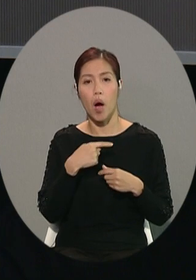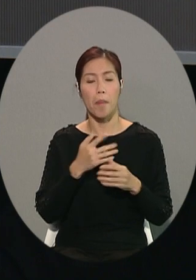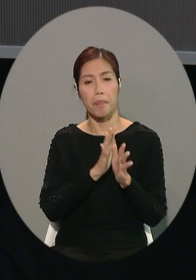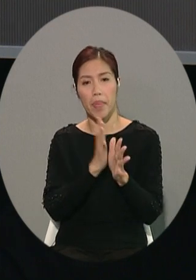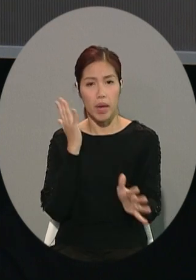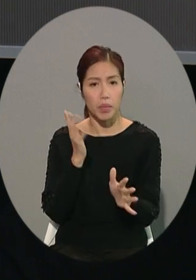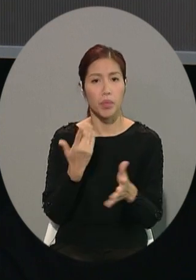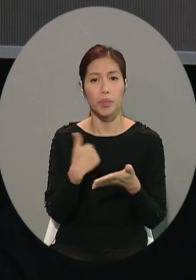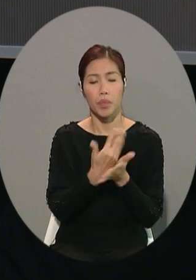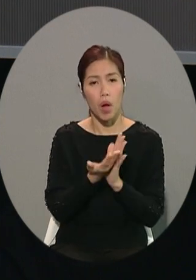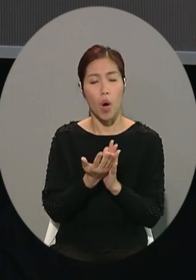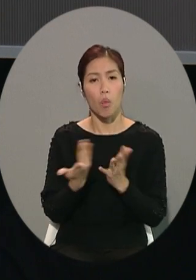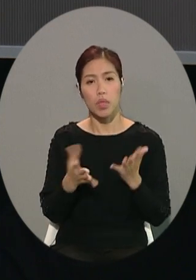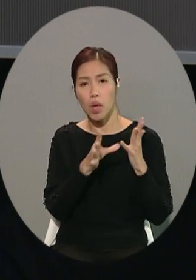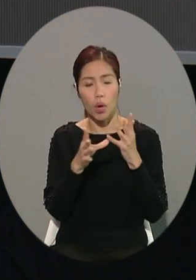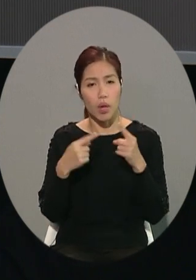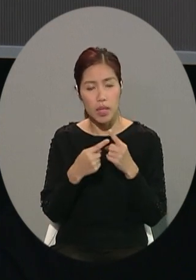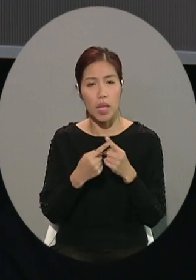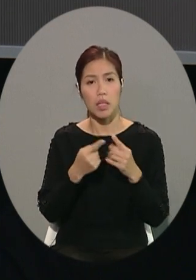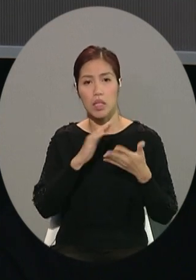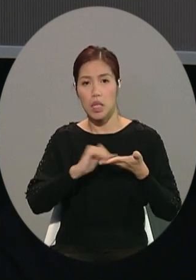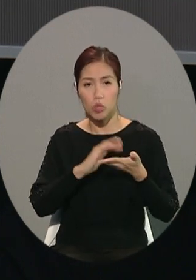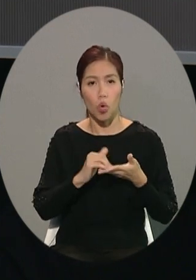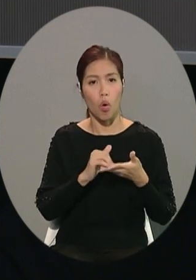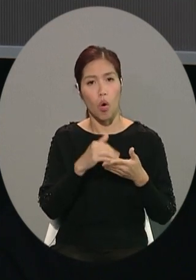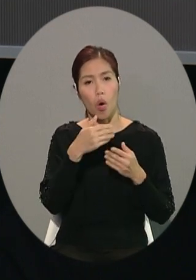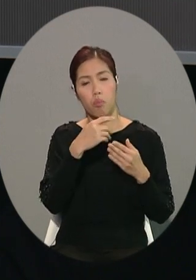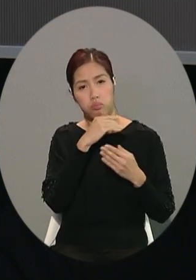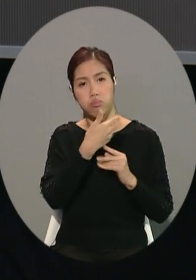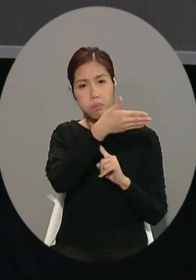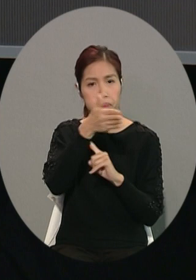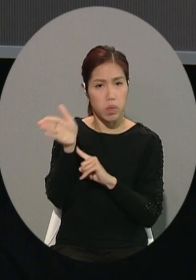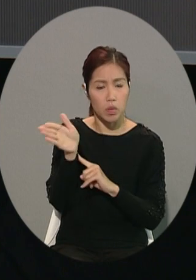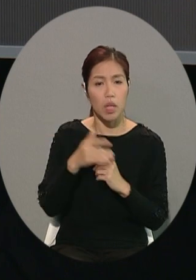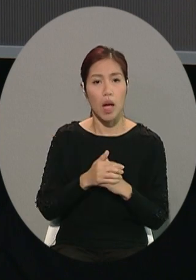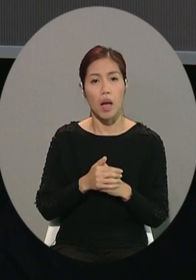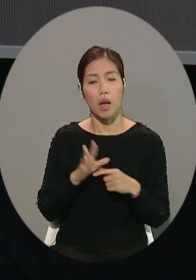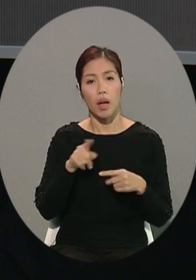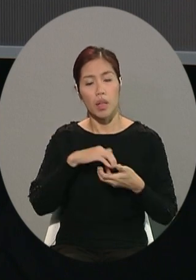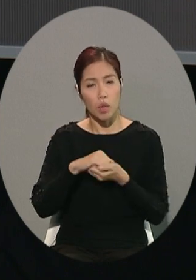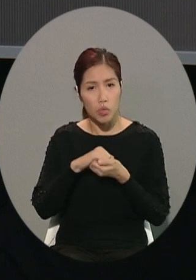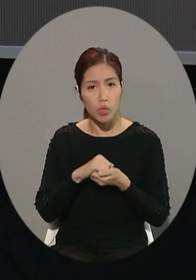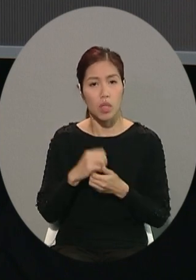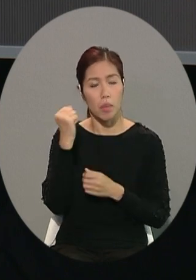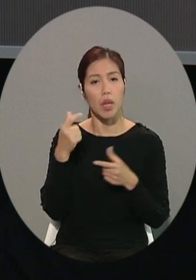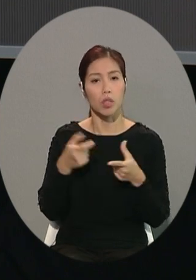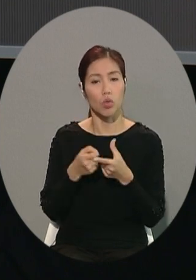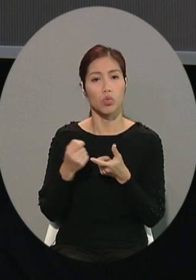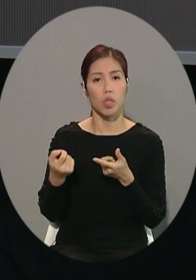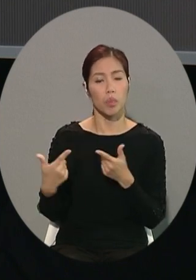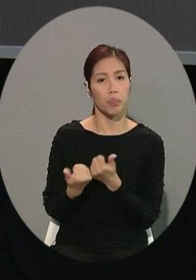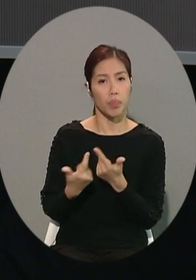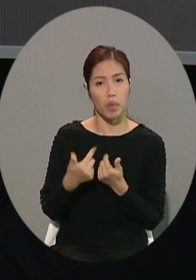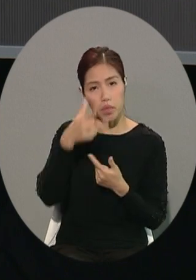至希望啲旅客有清晰嘅标志，所以我都系即时做咗噶。咁大屿山巴士公司嗰边都系非常配合，政府都系好